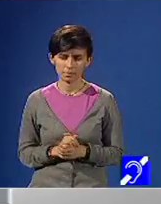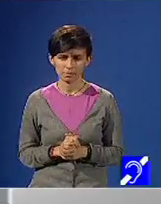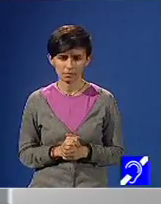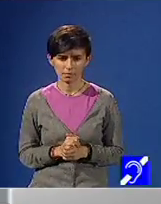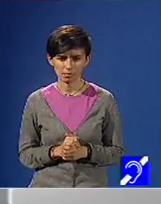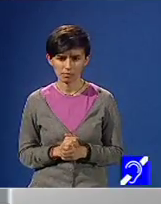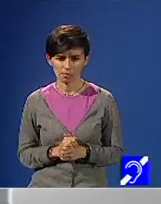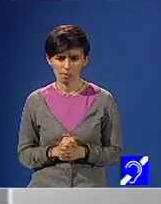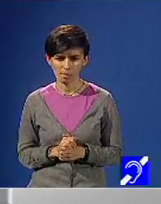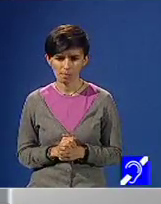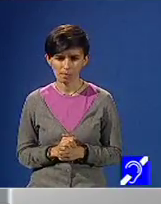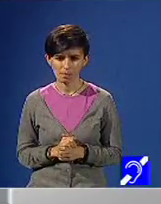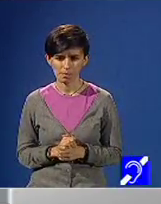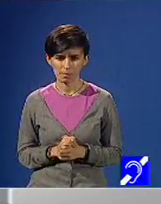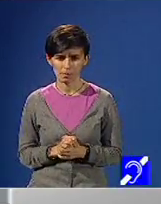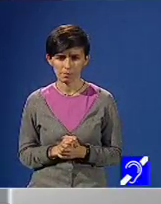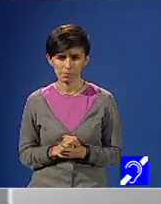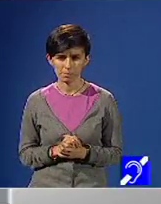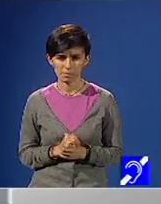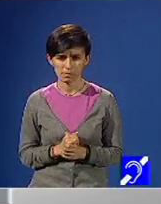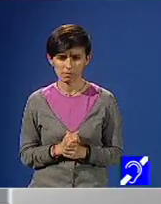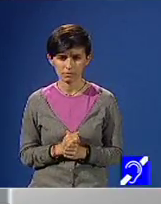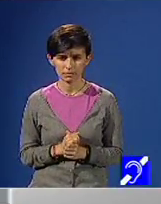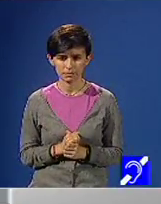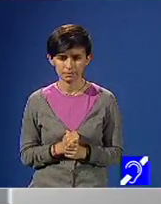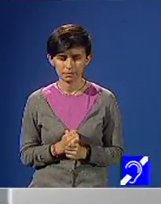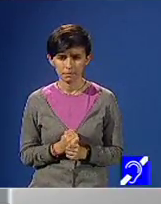Acum, cum să zic,